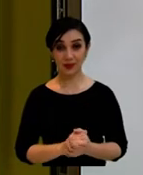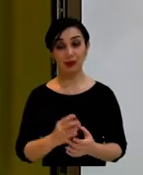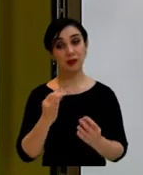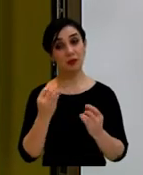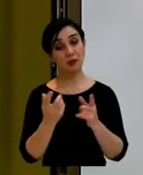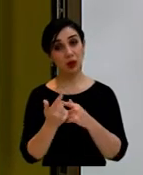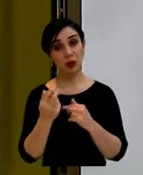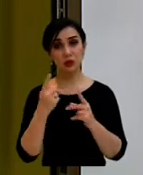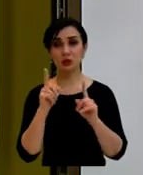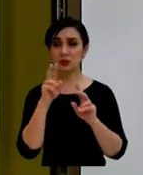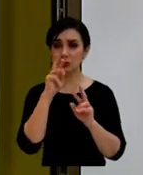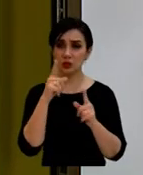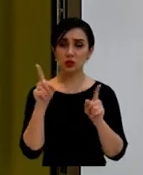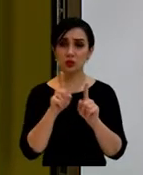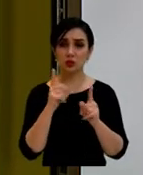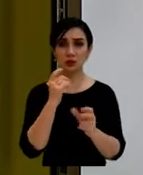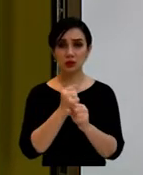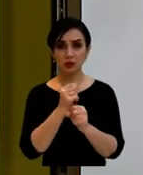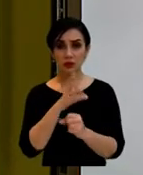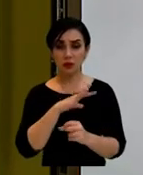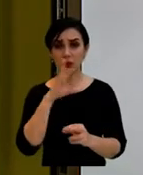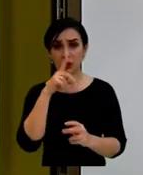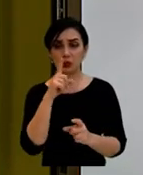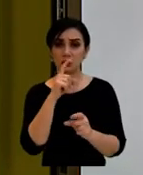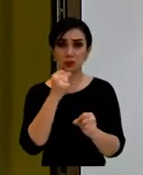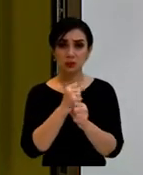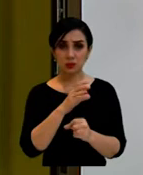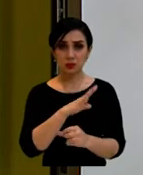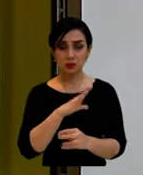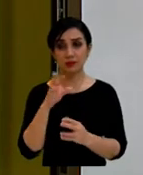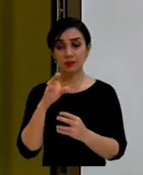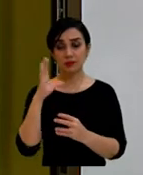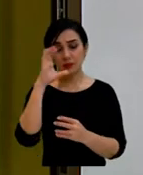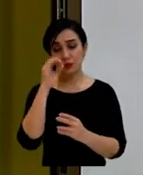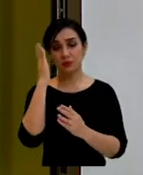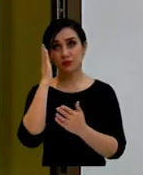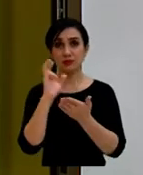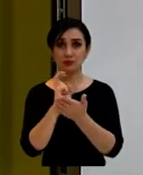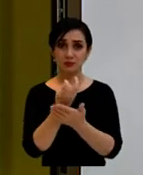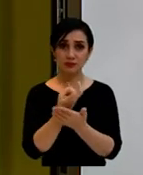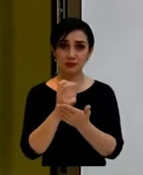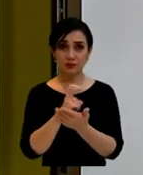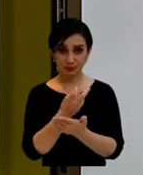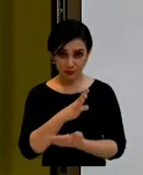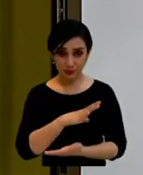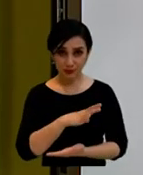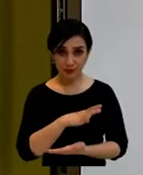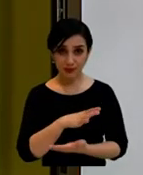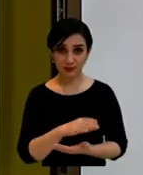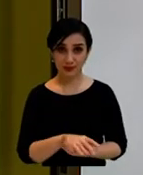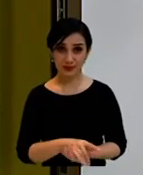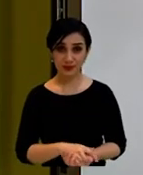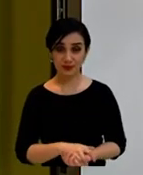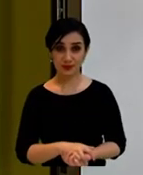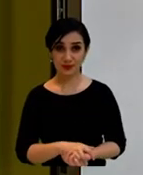Biror noto'g'ri ish qilib qo'yganingizda, xato qilib qo'yganingizda kechalari uxlay olmay yurib chiqqan paytlaringiz bo'lganmi?